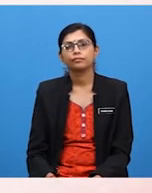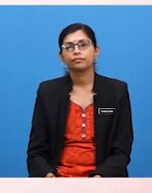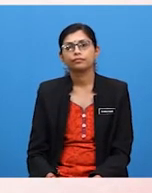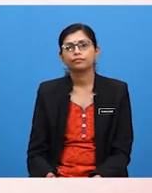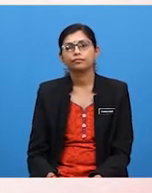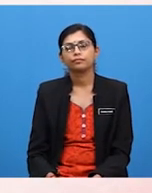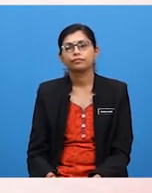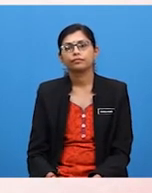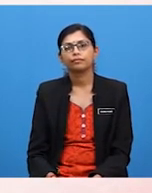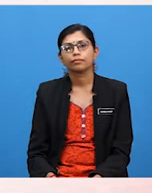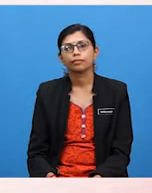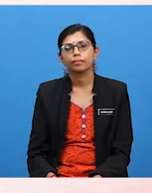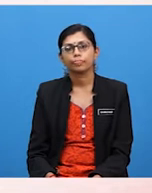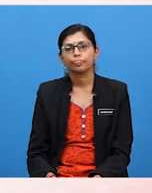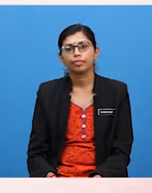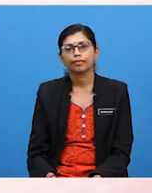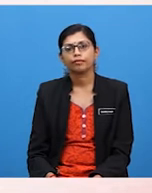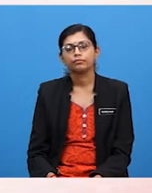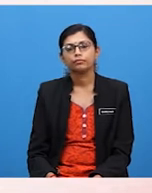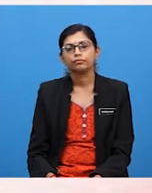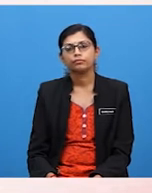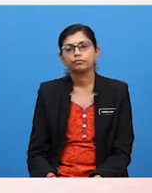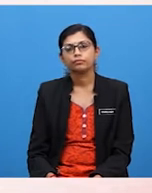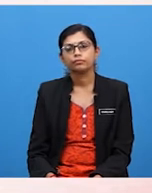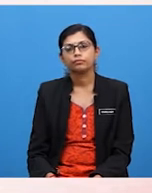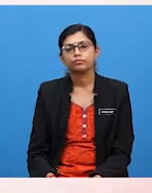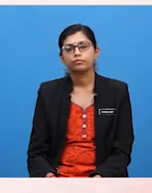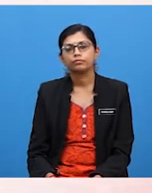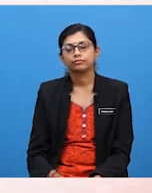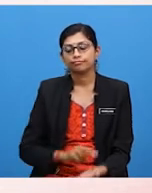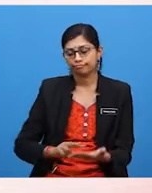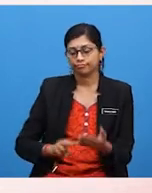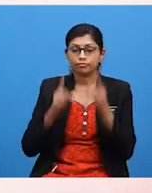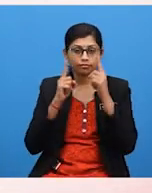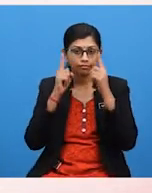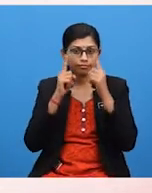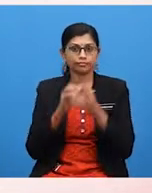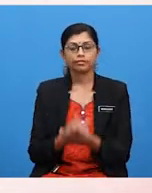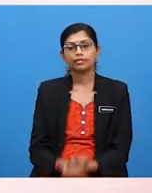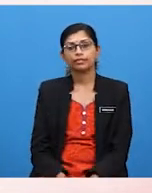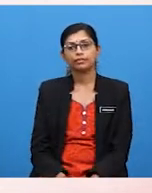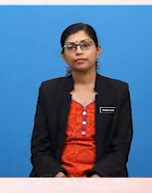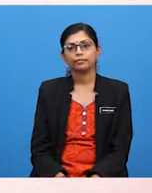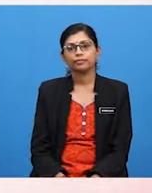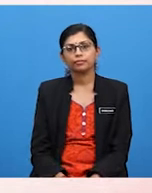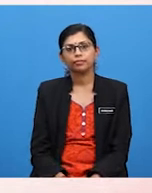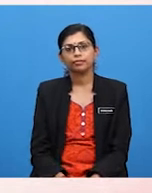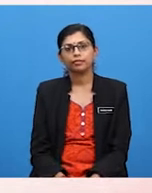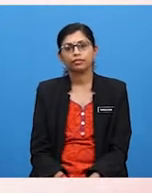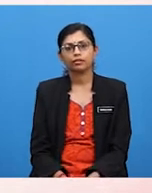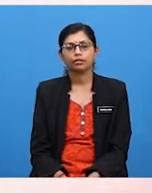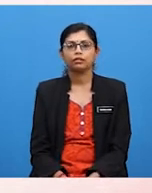antara pertumbuhan primer dan pertumbuhan sekunder, yang manakah memberi